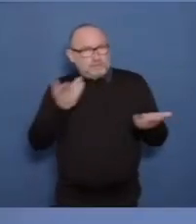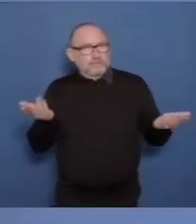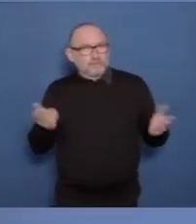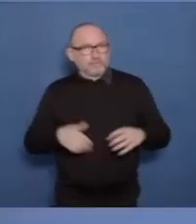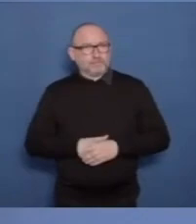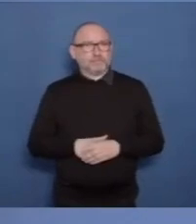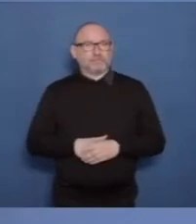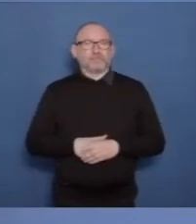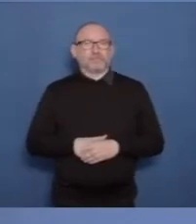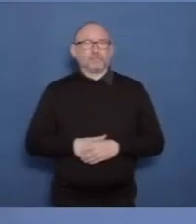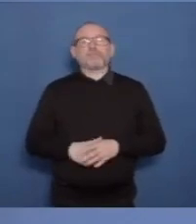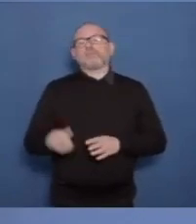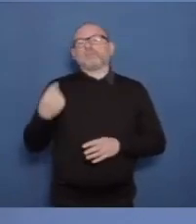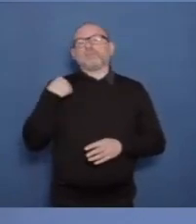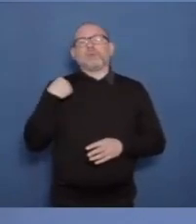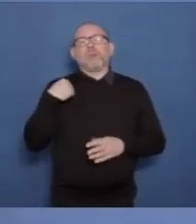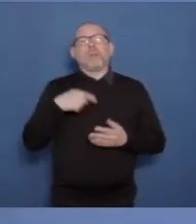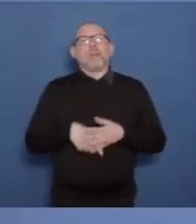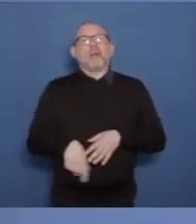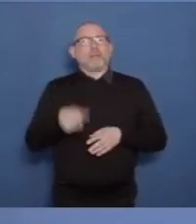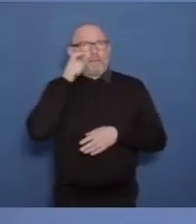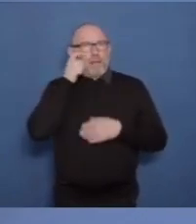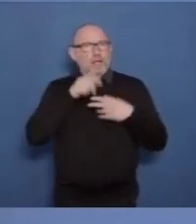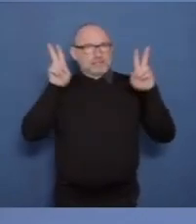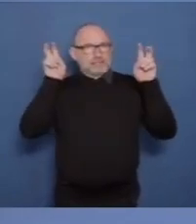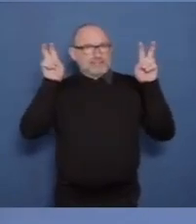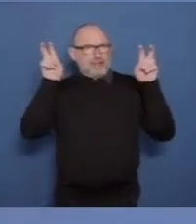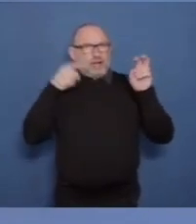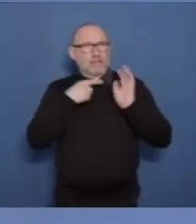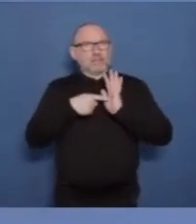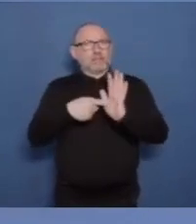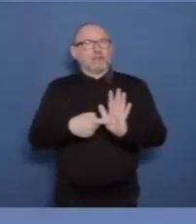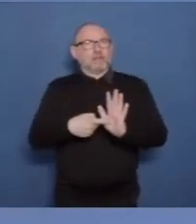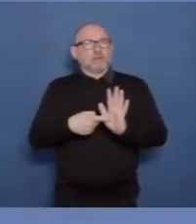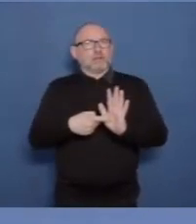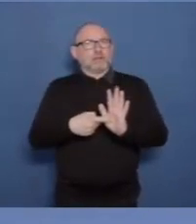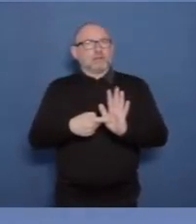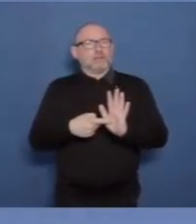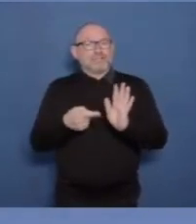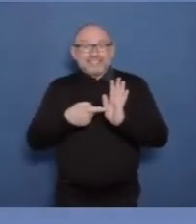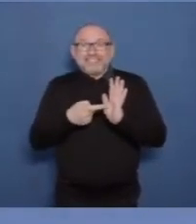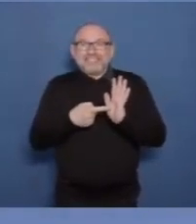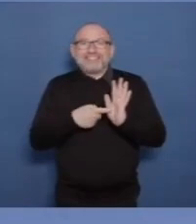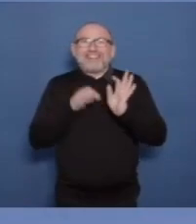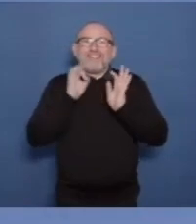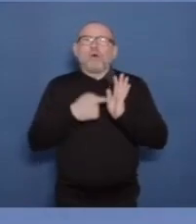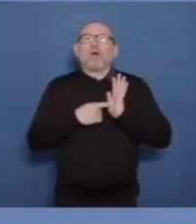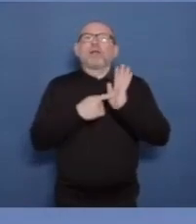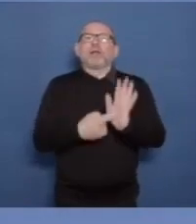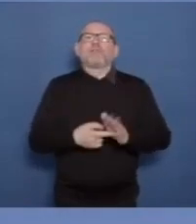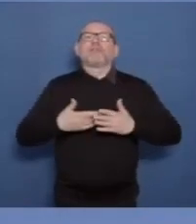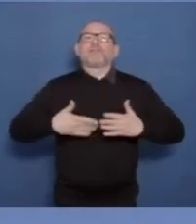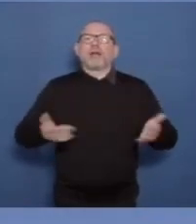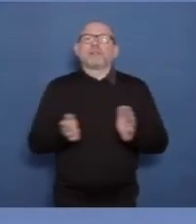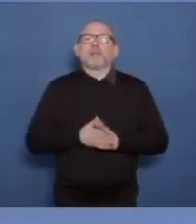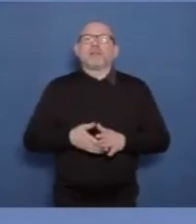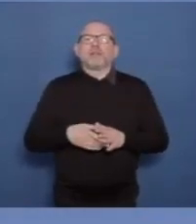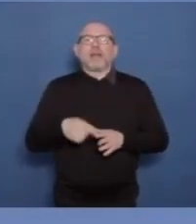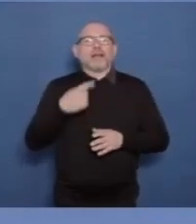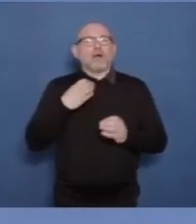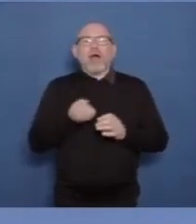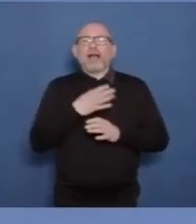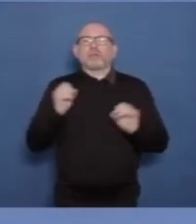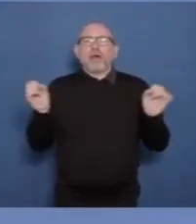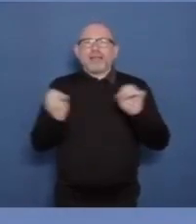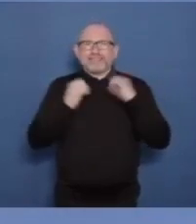Das Zitat, das Sie jetzt von Herrn Biden bringen, weist uns doch ganz genau darauf hin, dass hinter der aktuellen